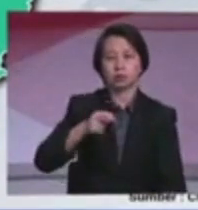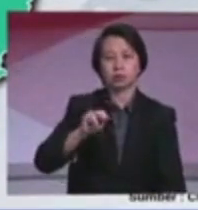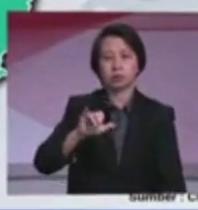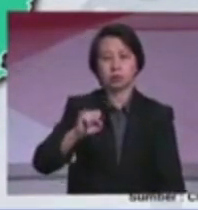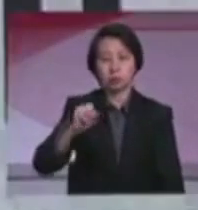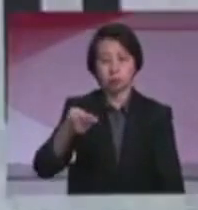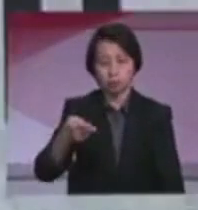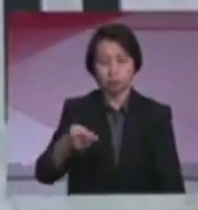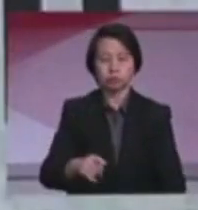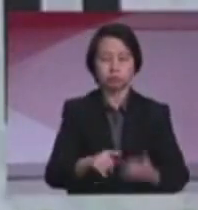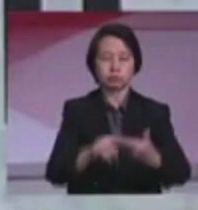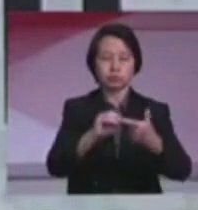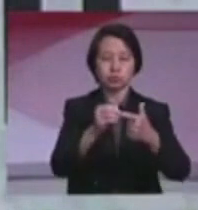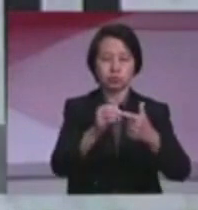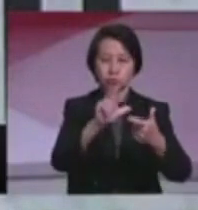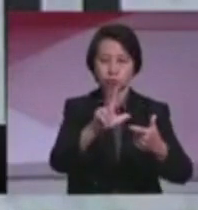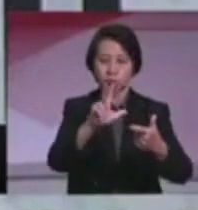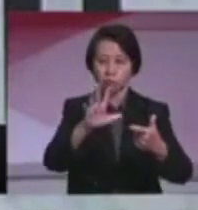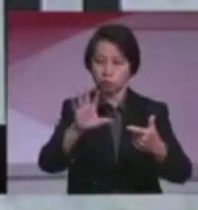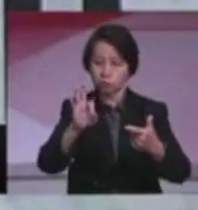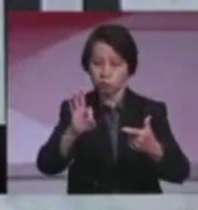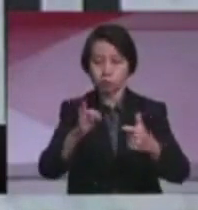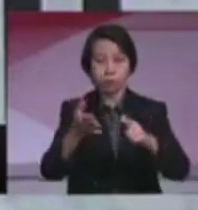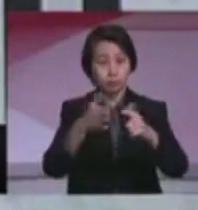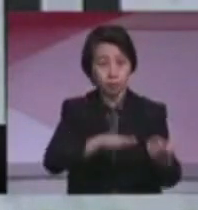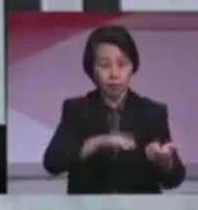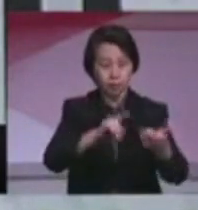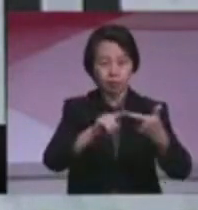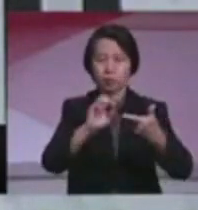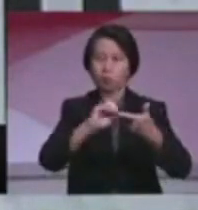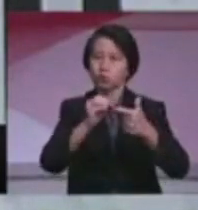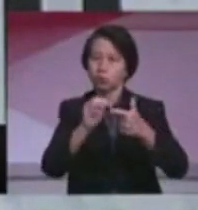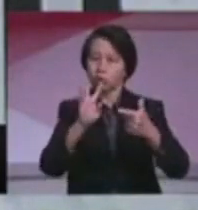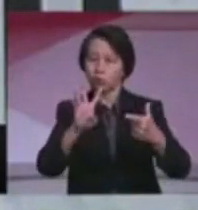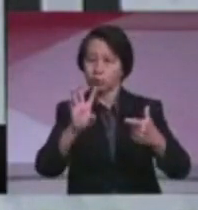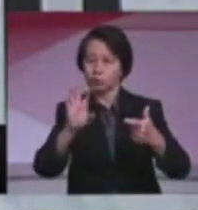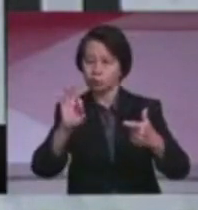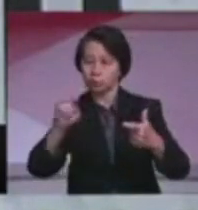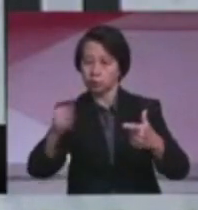Kes kematian 359 iaitu kes nombor